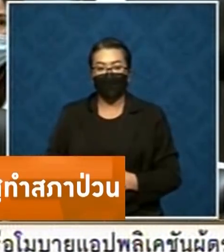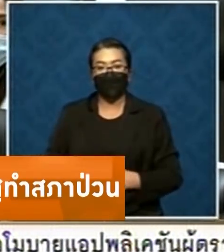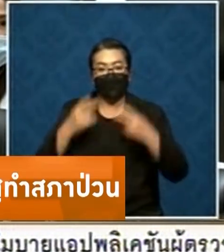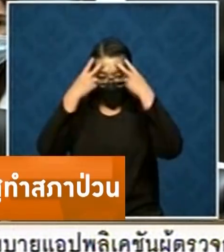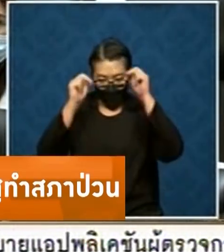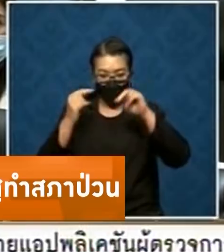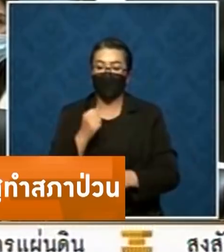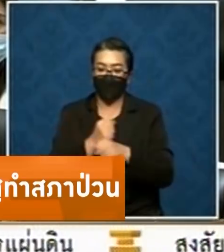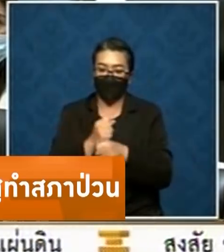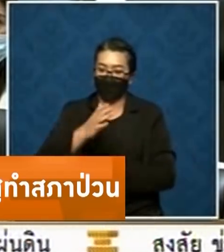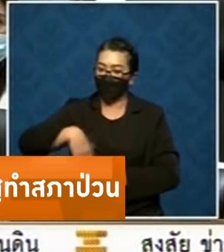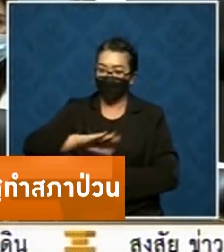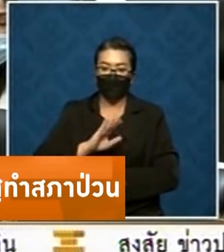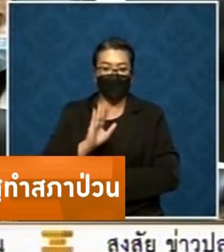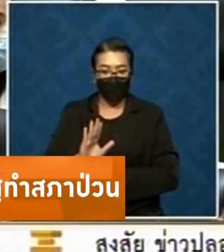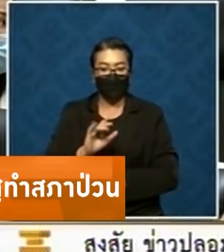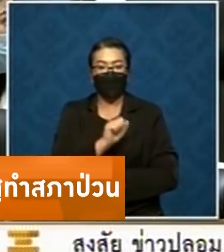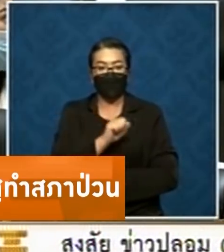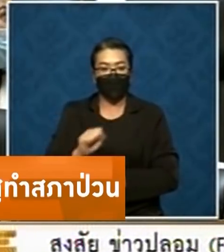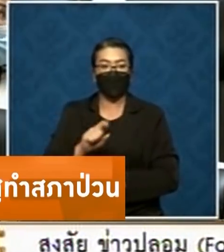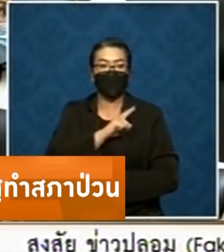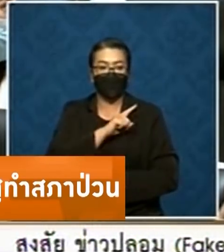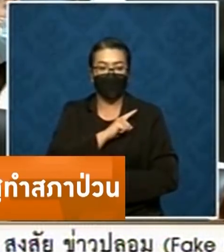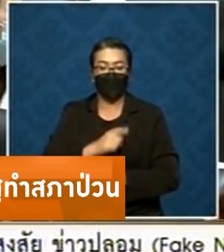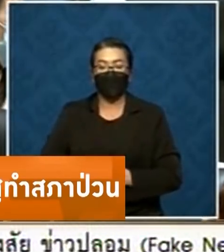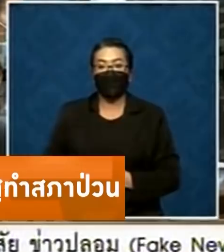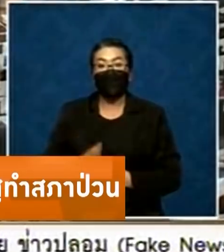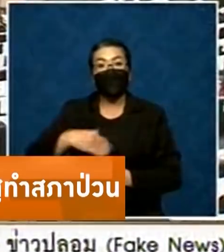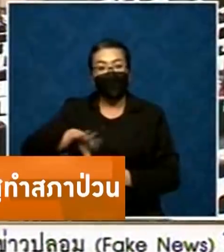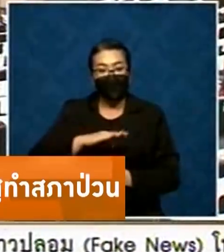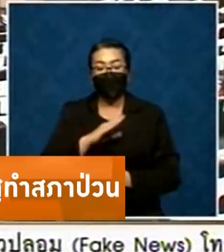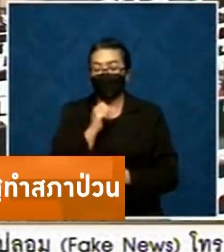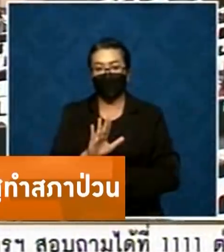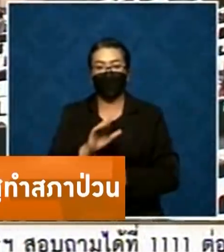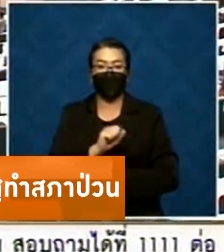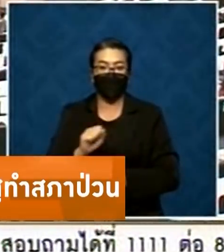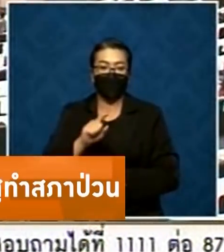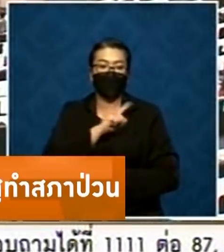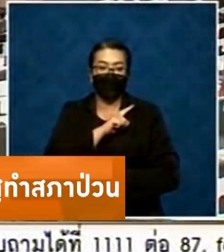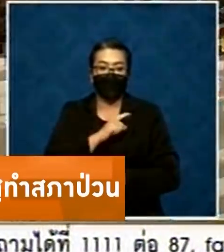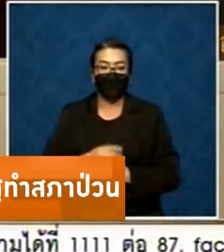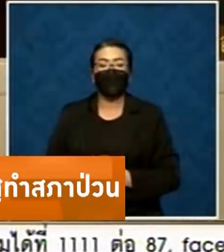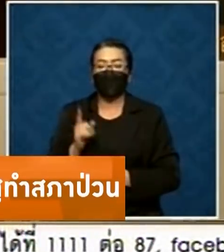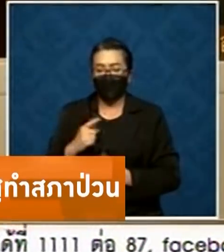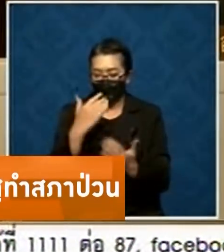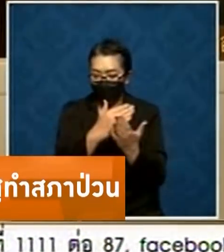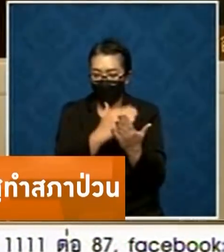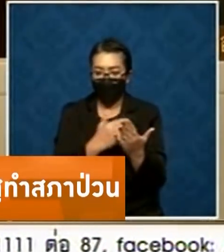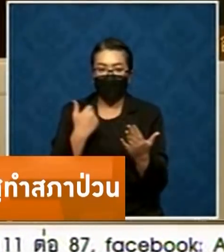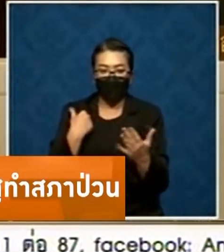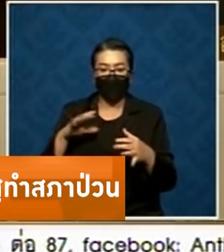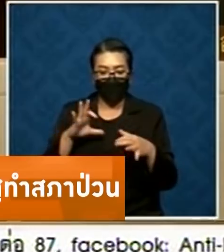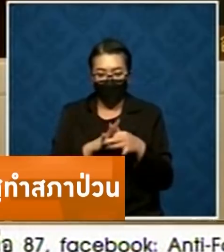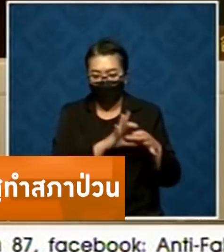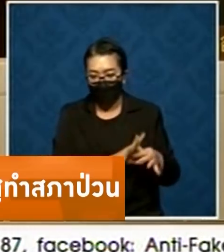ยกจะได้ยุบสภาสักทีนะคะถ้าเรามีโอกาสทำให้งานเราไปไม่ได้พรุ่งนี้วันนี้วะนะคะเรื่องบำนาญแห่ง